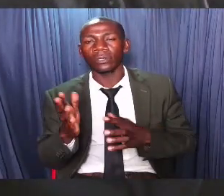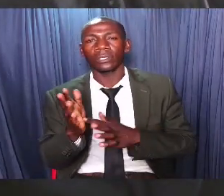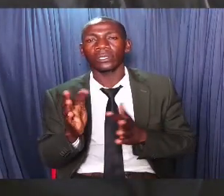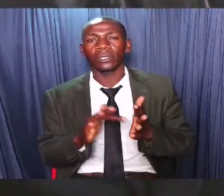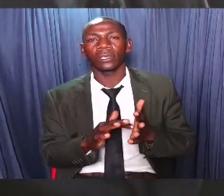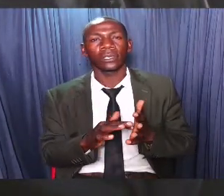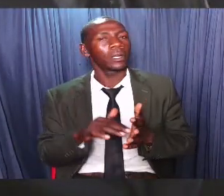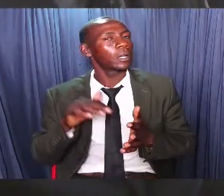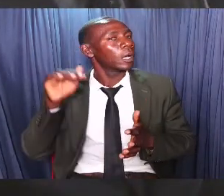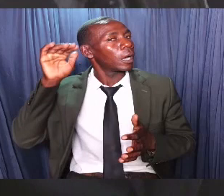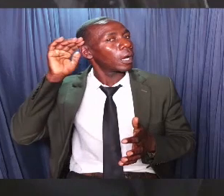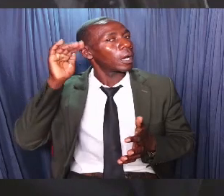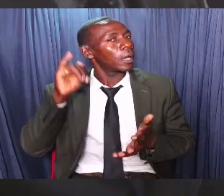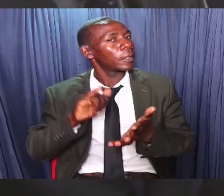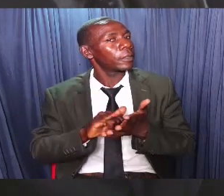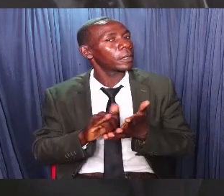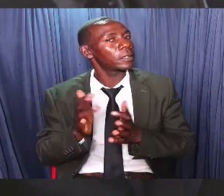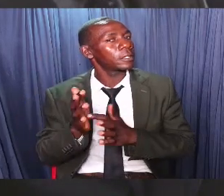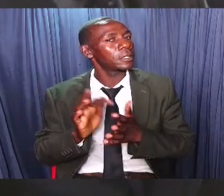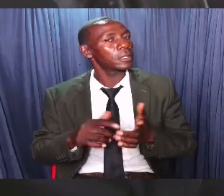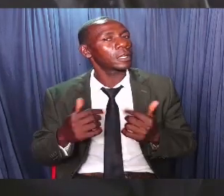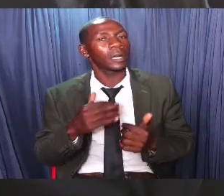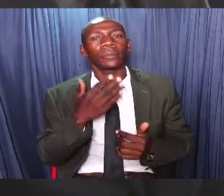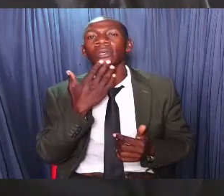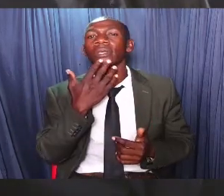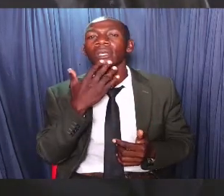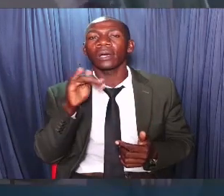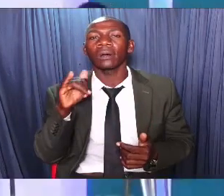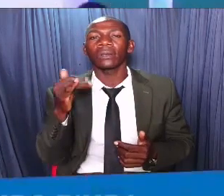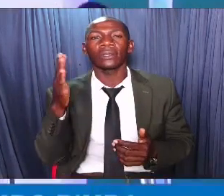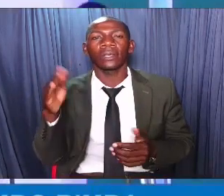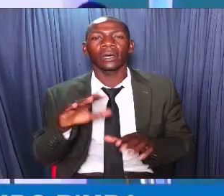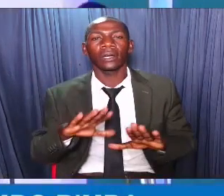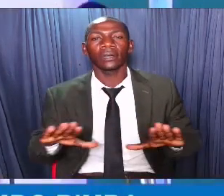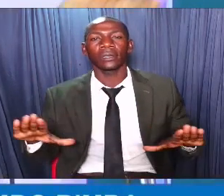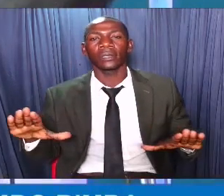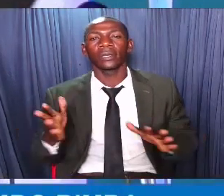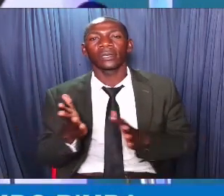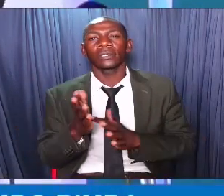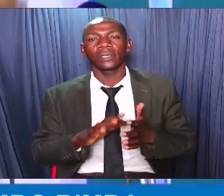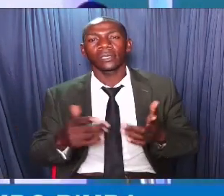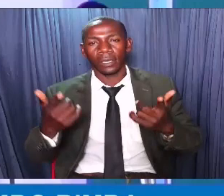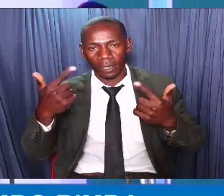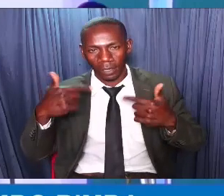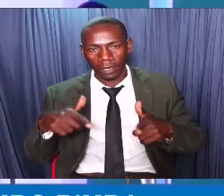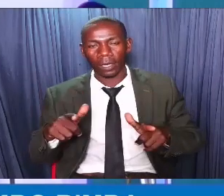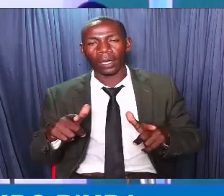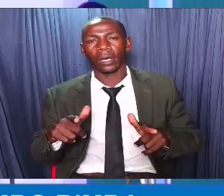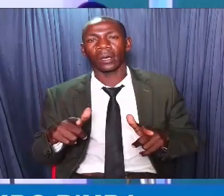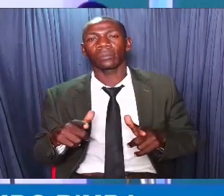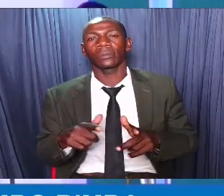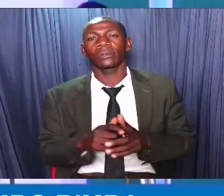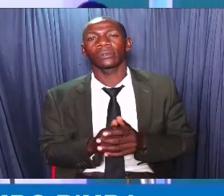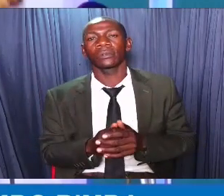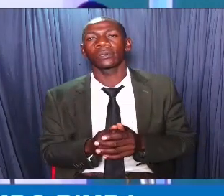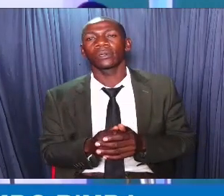Lord Jesus. Aliposikia kwamba amekuja huko Uyahudi. When he heard that Jesus had gone, Bwana naomba ushuke na kusi ushuke. He said, Lord, I beseech you to come